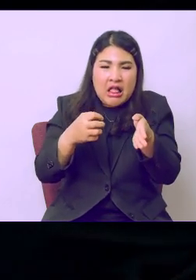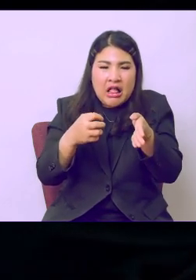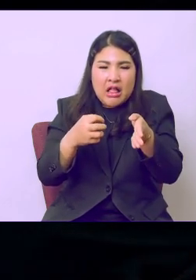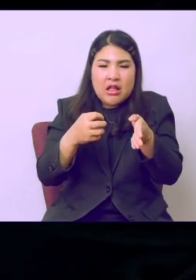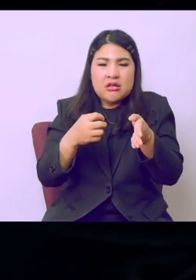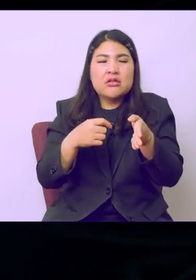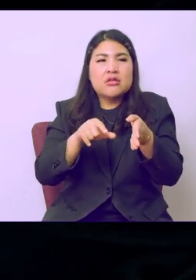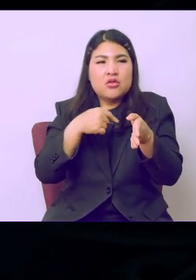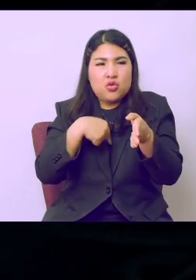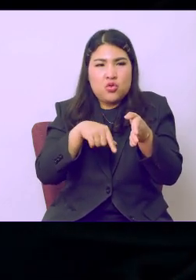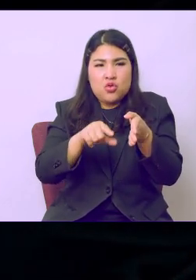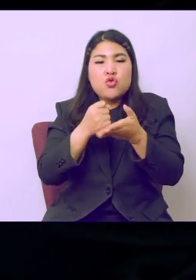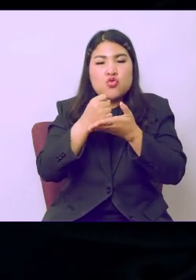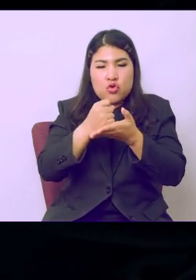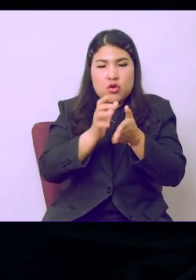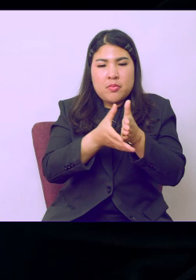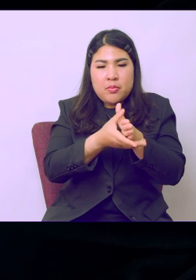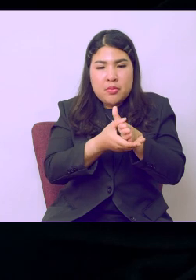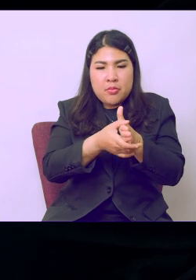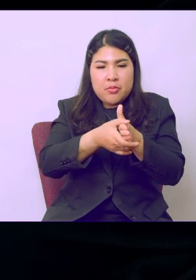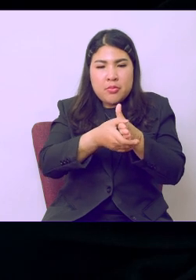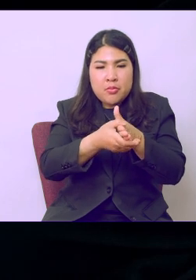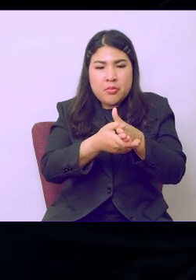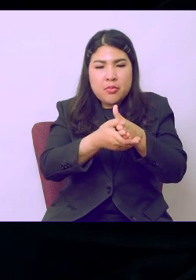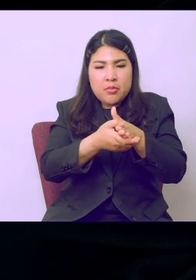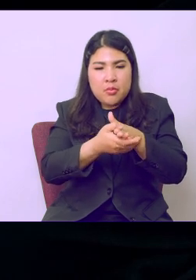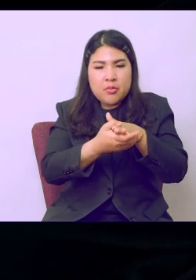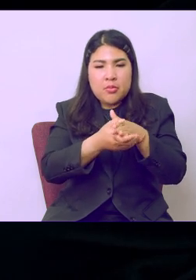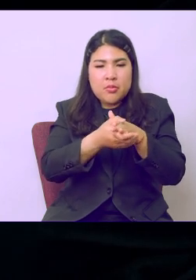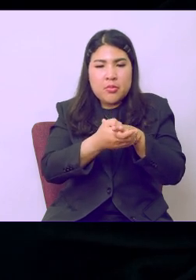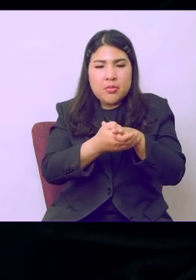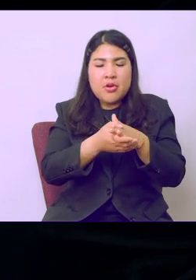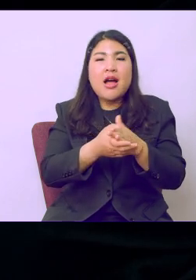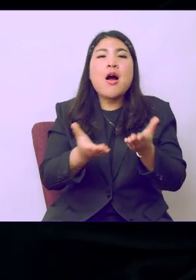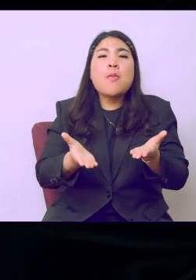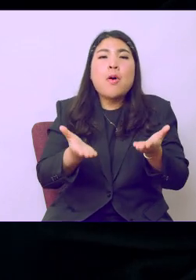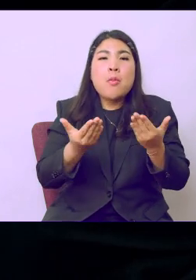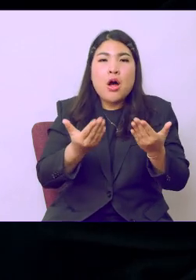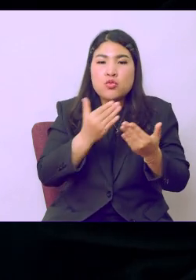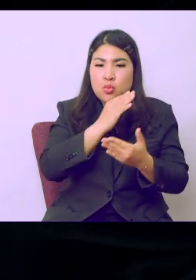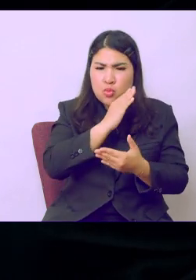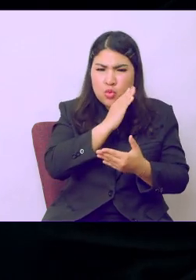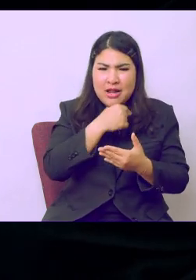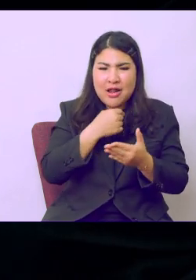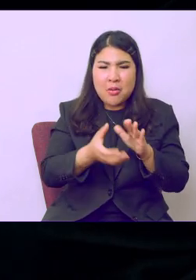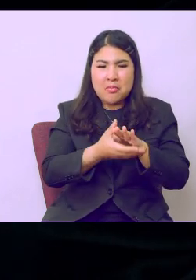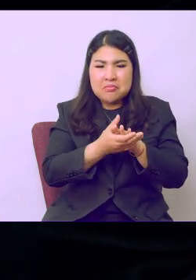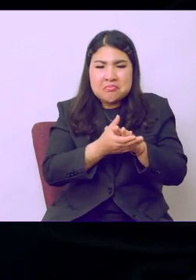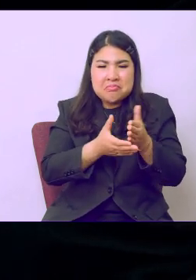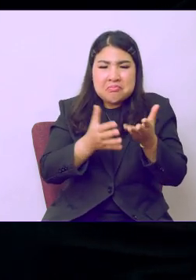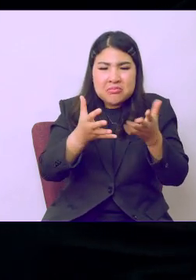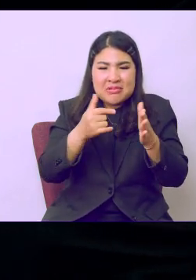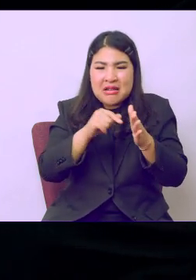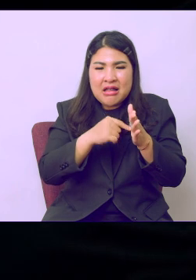นะครับสิ่งที่เราช่วยได้ก็คือขยับขยับเบาๆนะครับขยับเบาๆเพราะอะไรเพราะว่าถ้ามันเราไม่ขยับเลยอ่ะครับการไหลเวียนแถวข้อเท้าของเขา